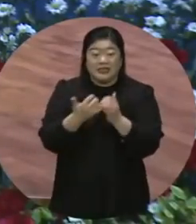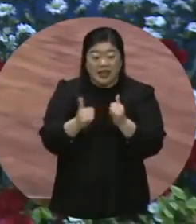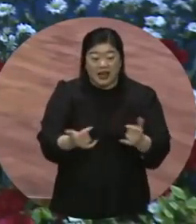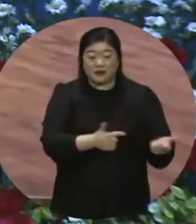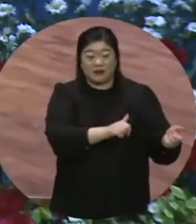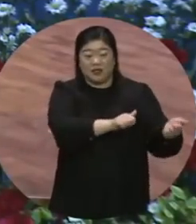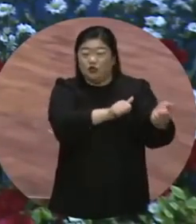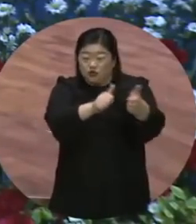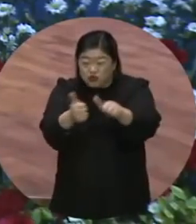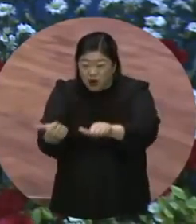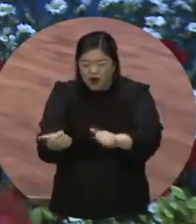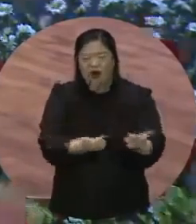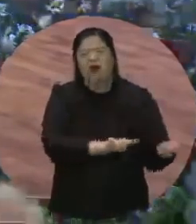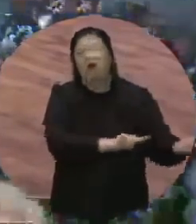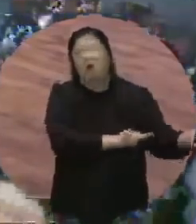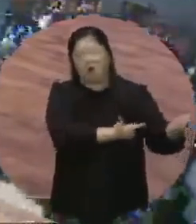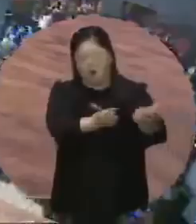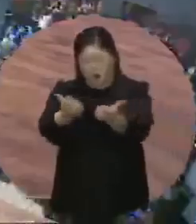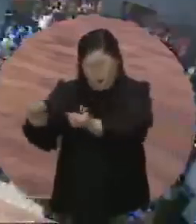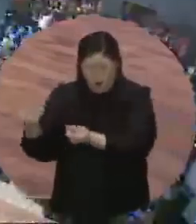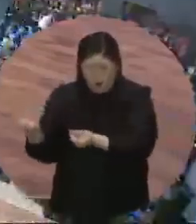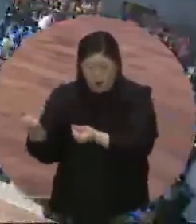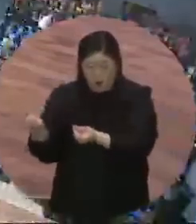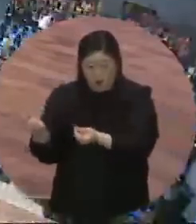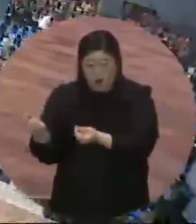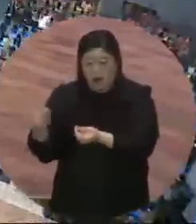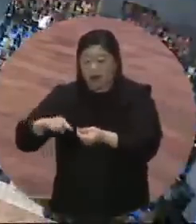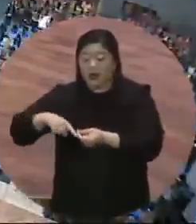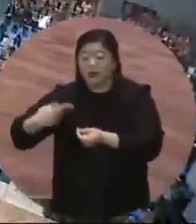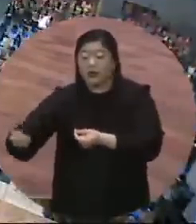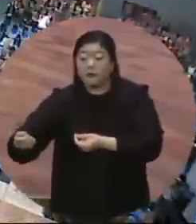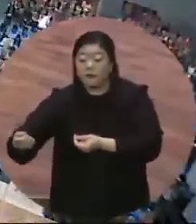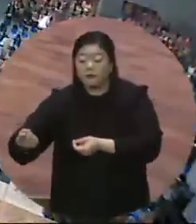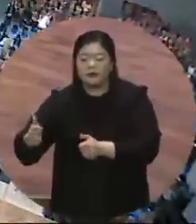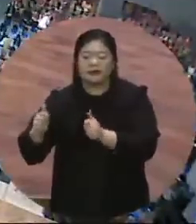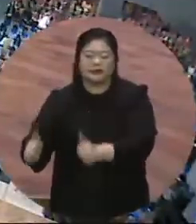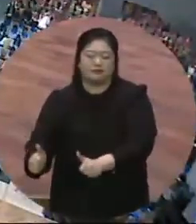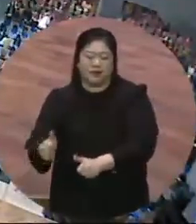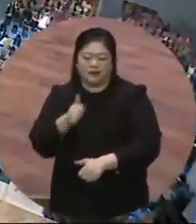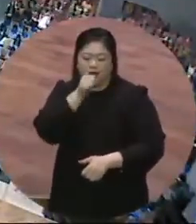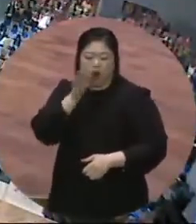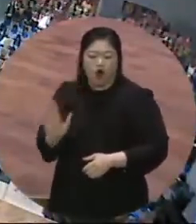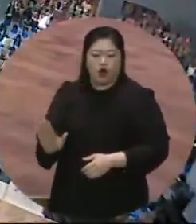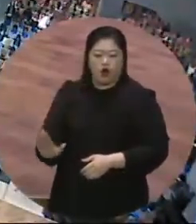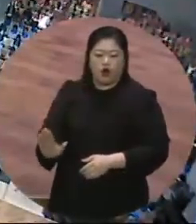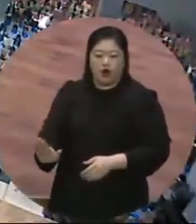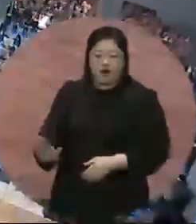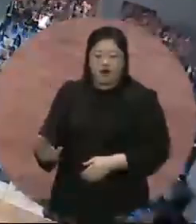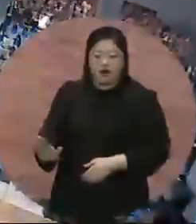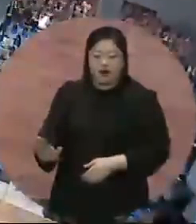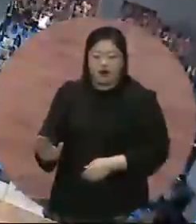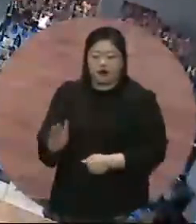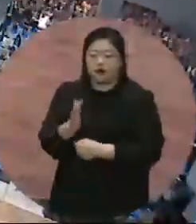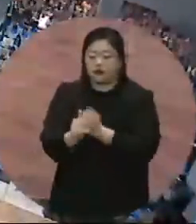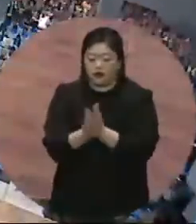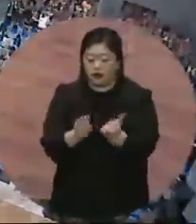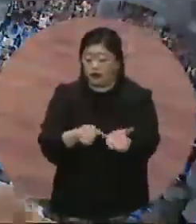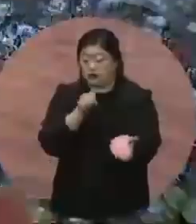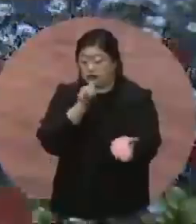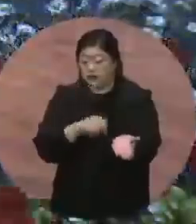것은 사람에게 정한 이치요. 그 뒤에는 심판이 있다 그랬어. 심판 받아요.